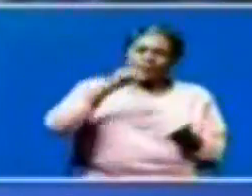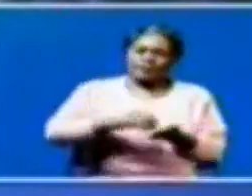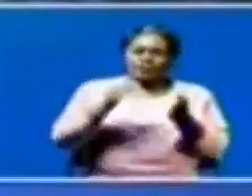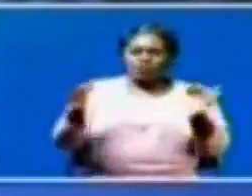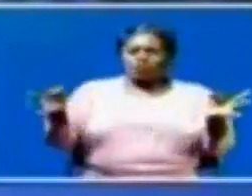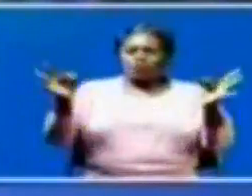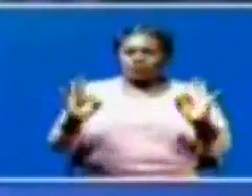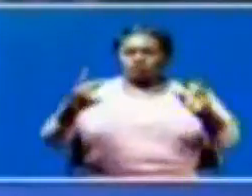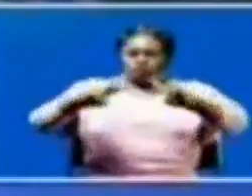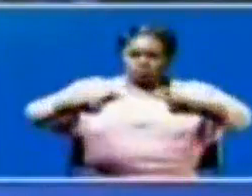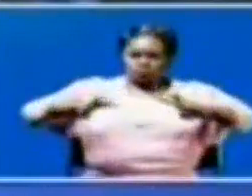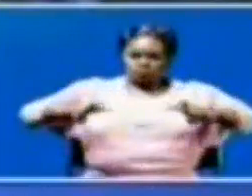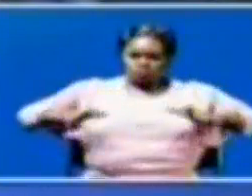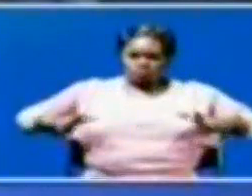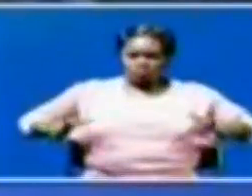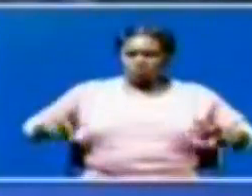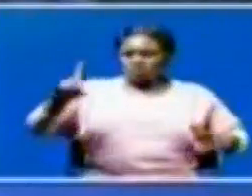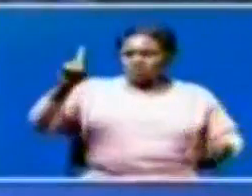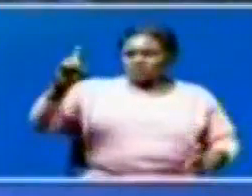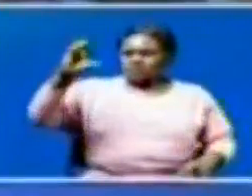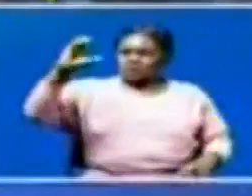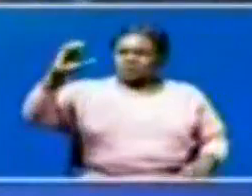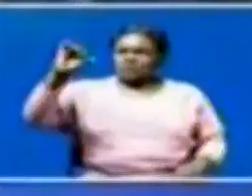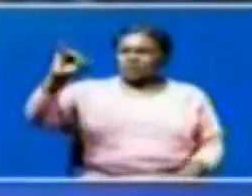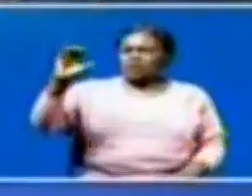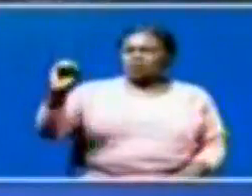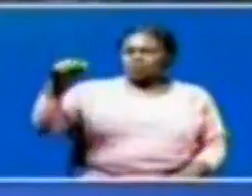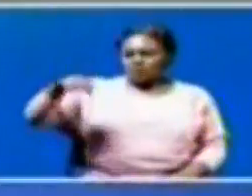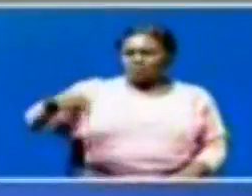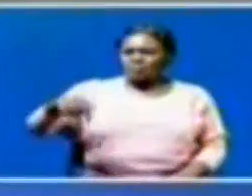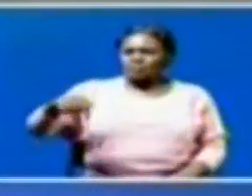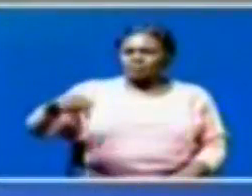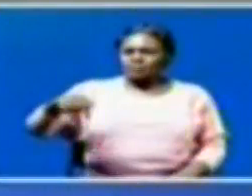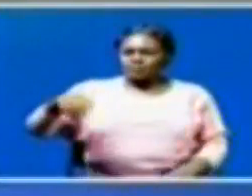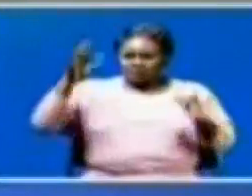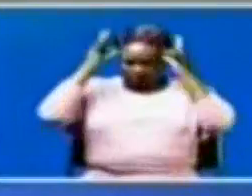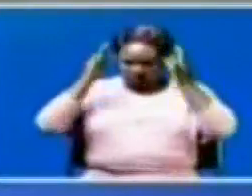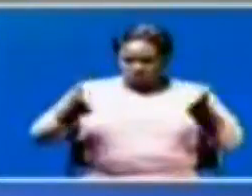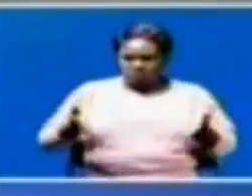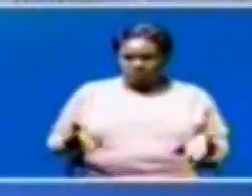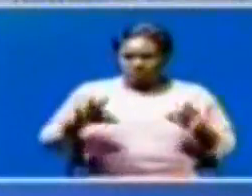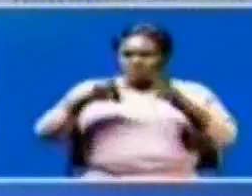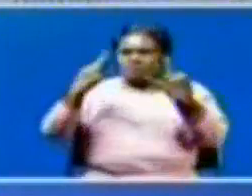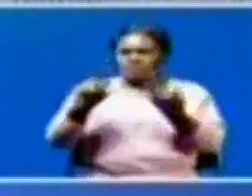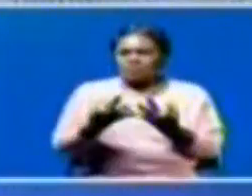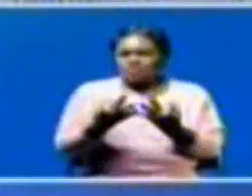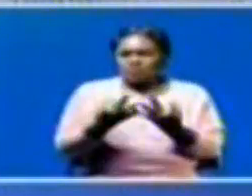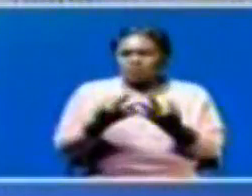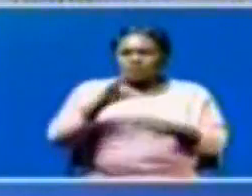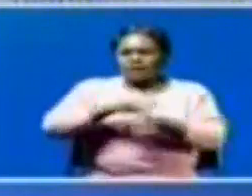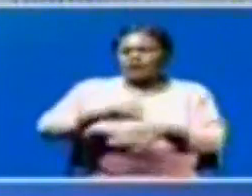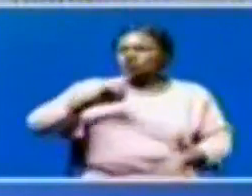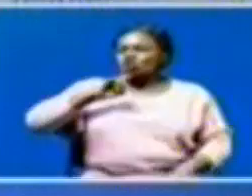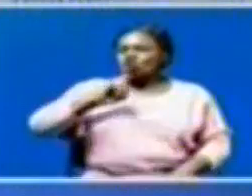afisa wa upereresi, DCIO, hapa Kinangop. Hatua ya sasa ni kwa familia kusaka agizo la